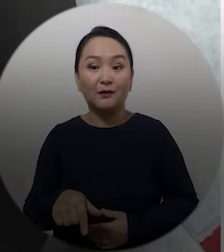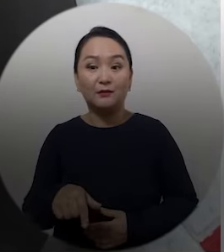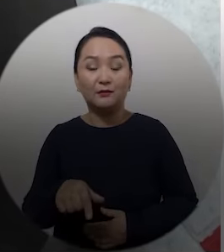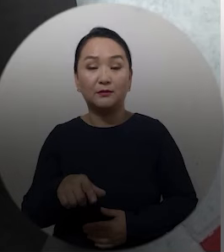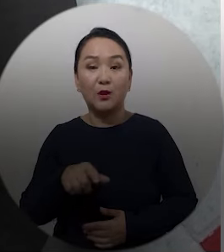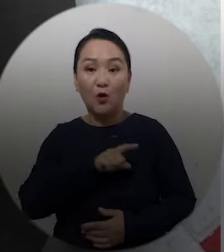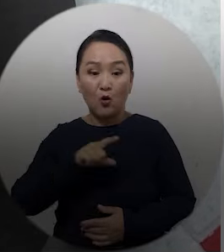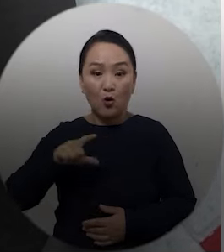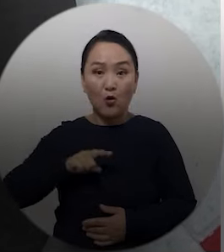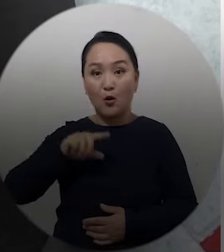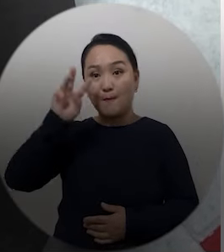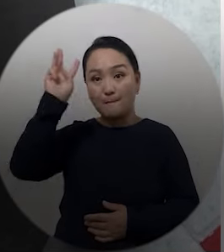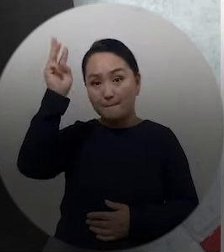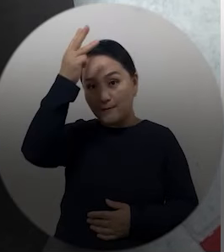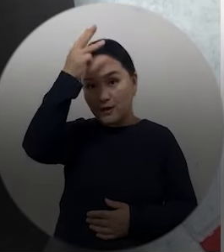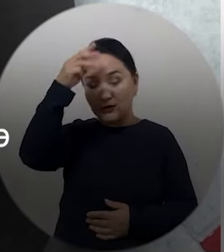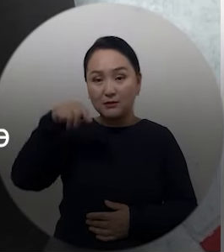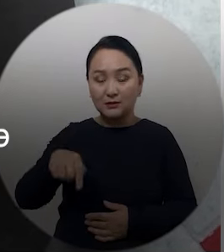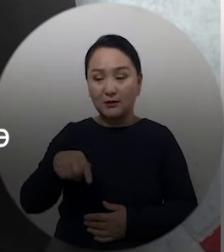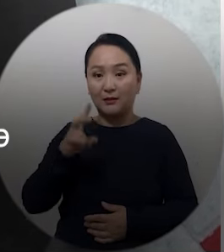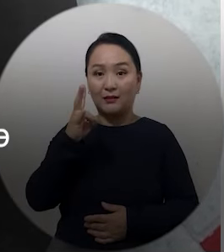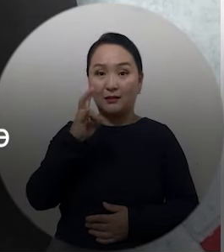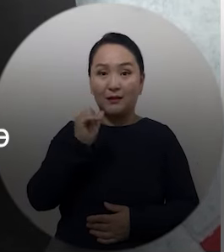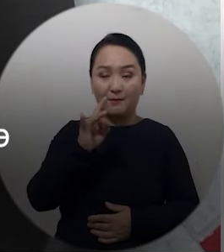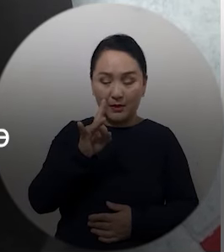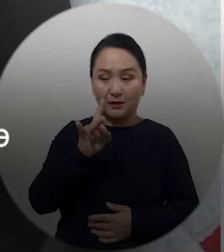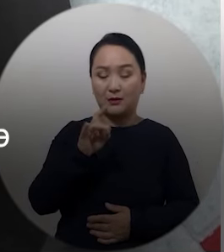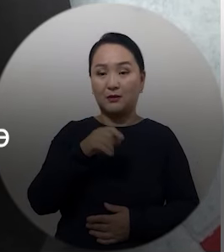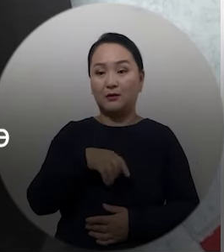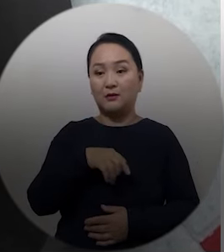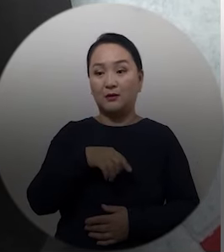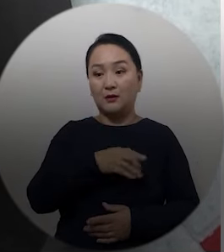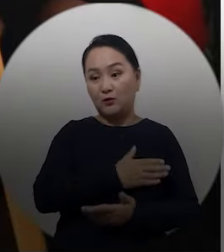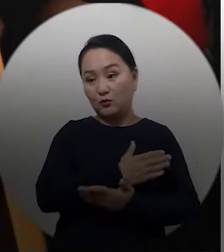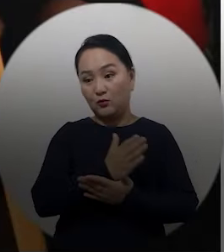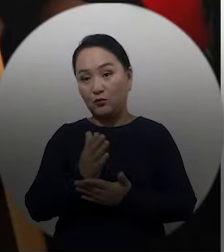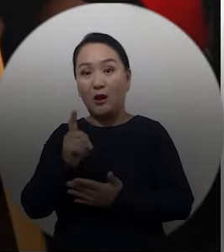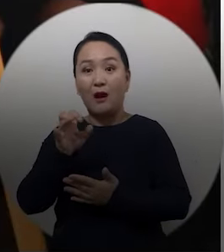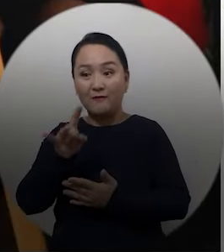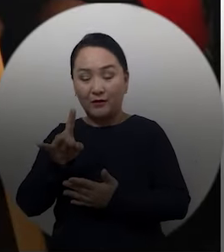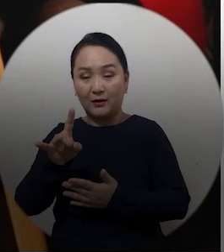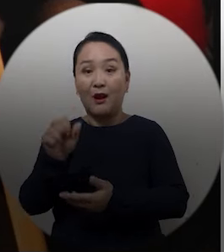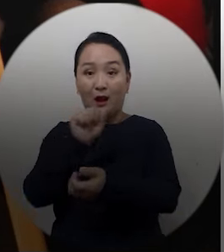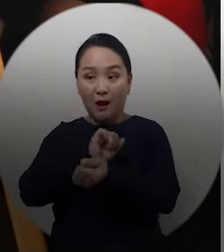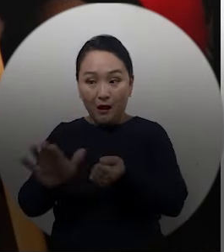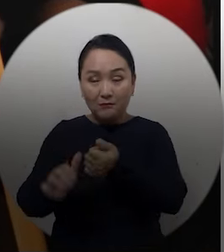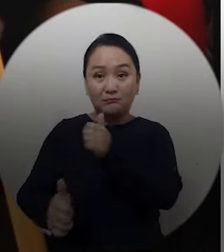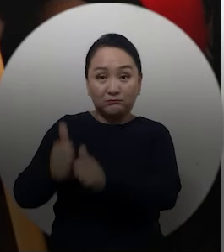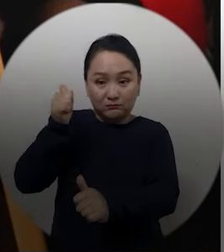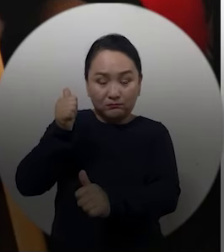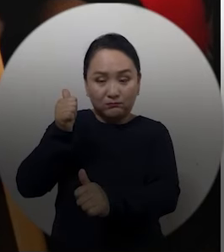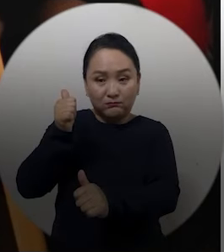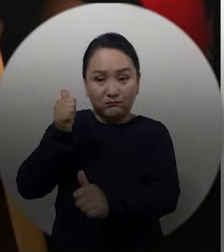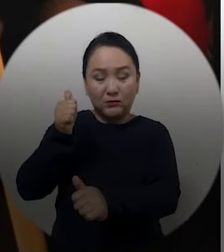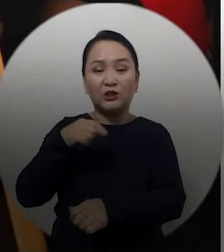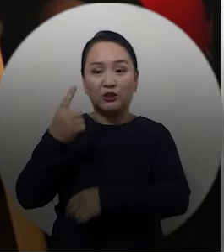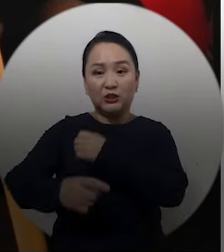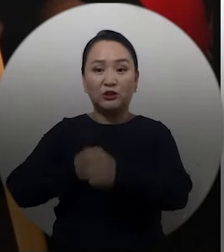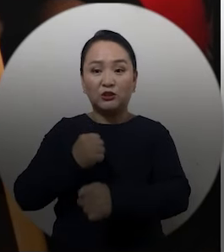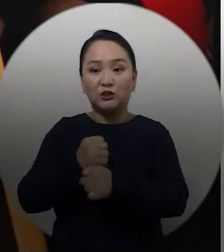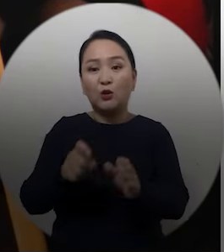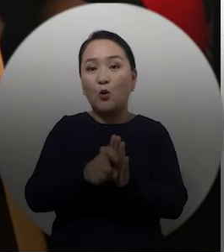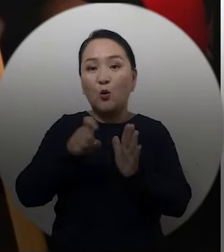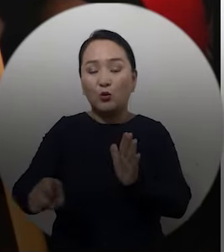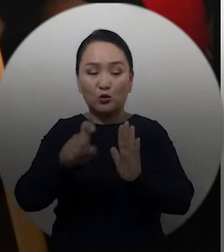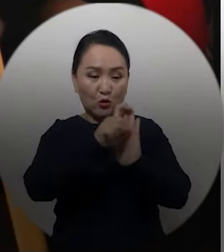одоо магистрант маань намар ороод хавар хүртэл хичээлүүдэд амжилттай одоо үзвэл 1 жилийн хугацаанд бол хөтөлбөрөө